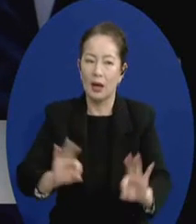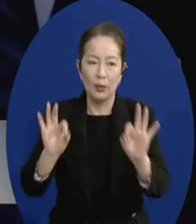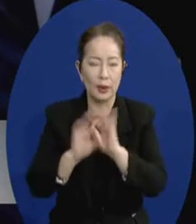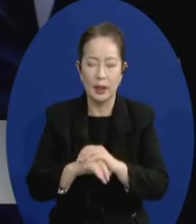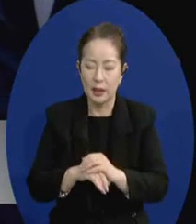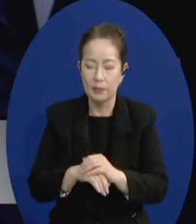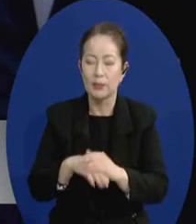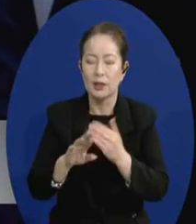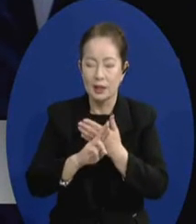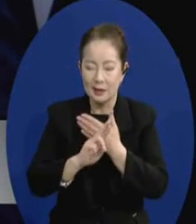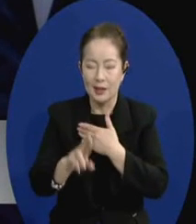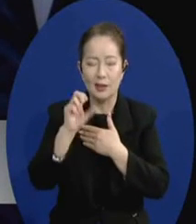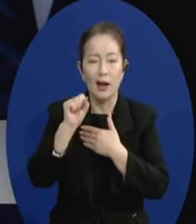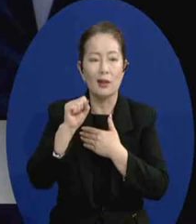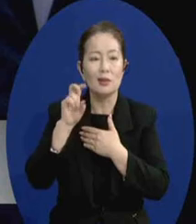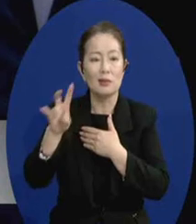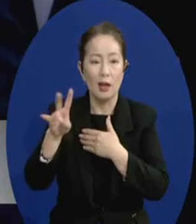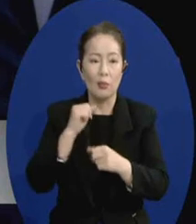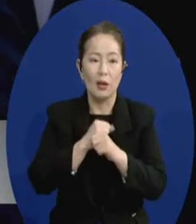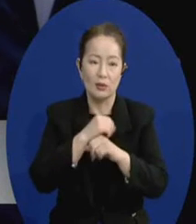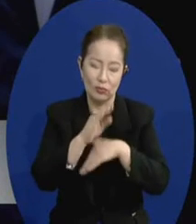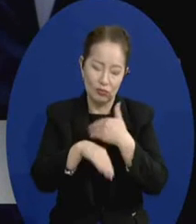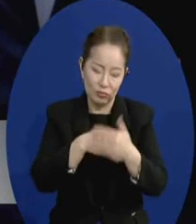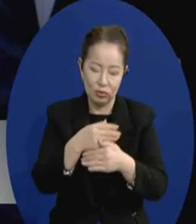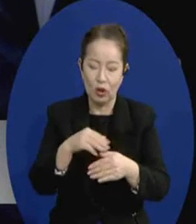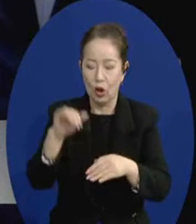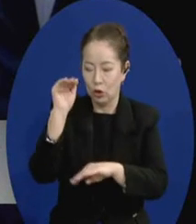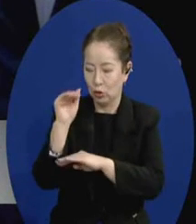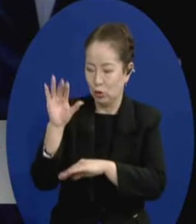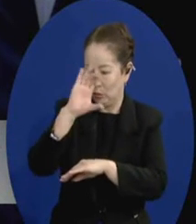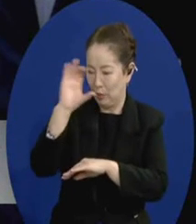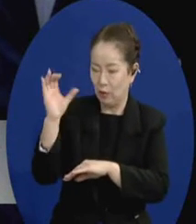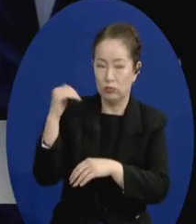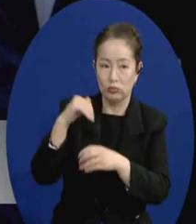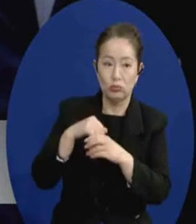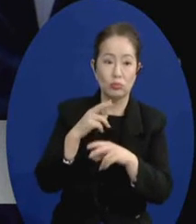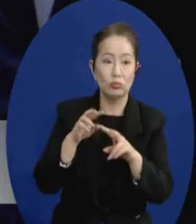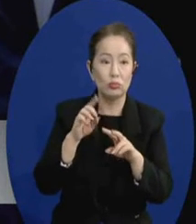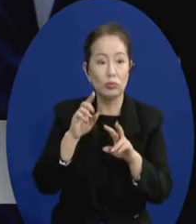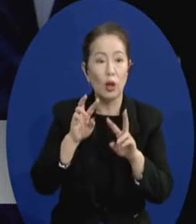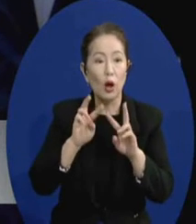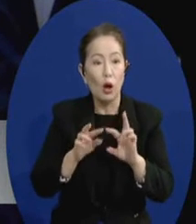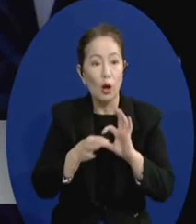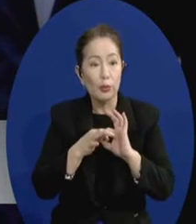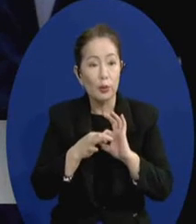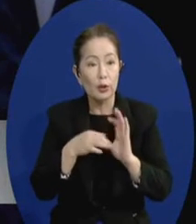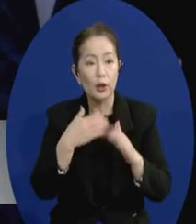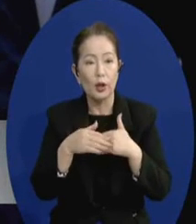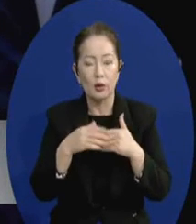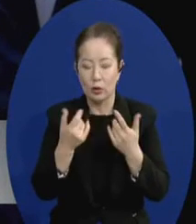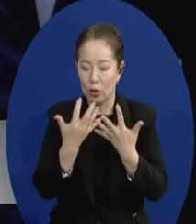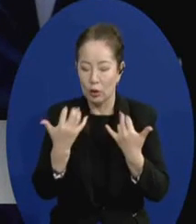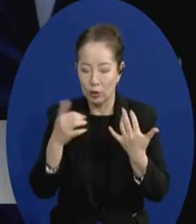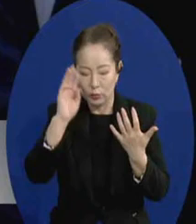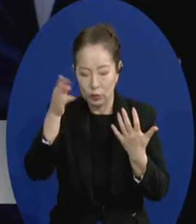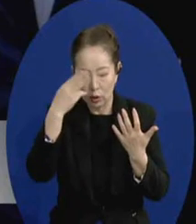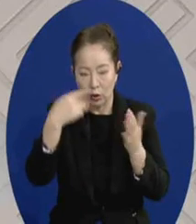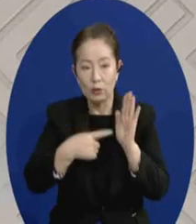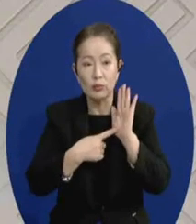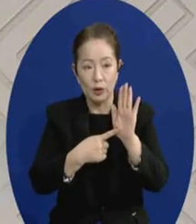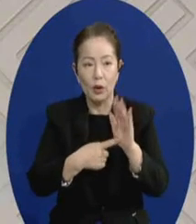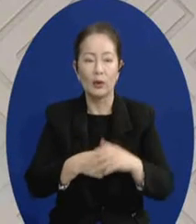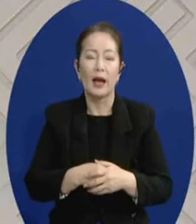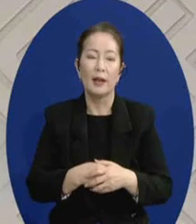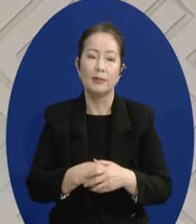байхгүй. Цааш цаашид ардчилсан намын үйл ажиллагаа төлөөллийн төв байгууллагын үйл ажиллагаанд тулгуурлаад олон зүйл тодорхой цаашаа